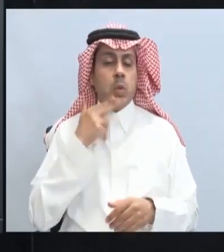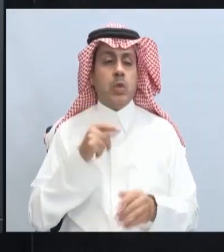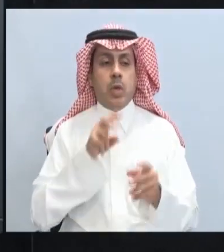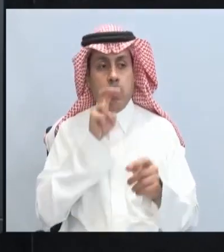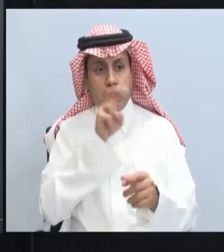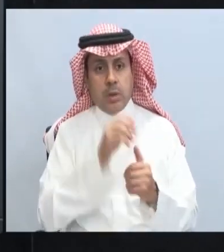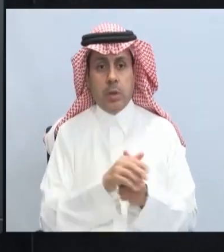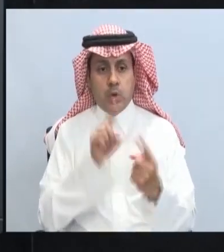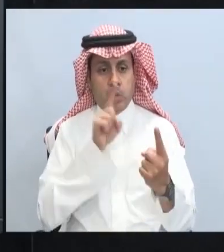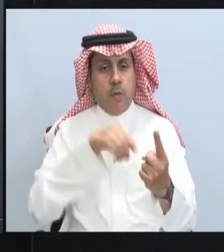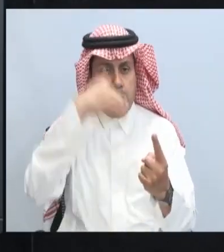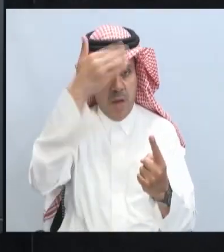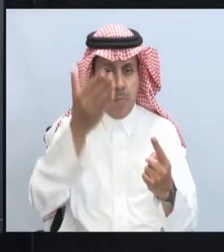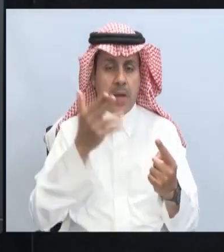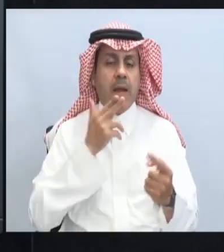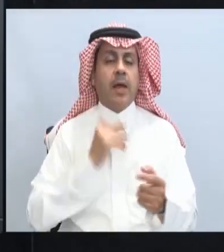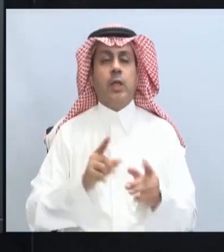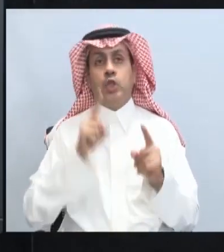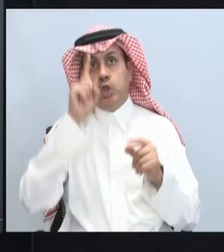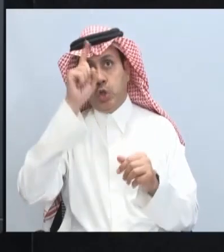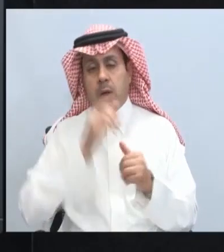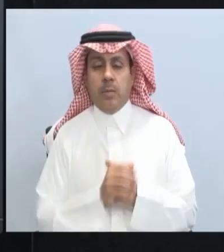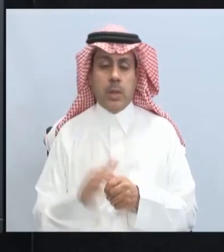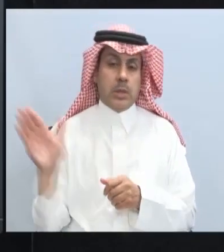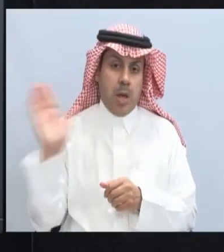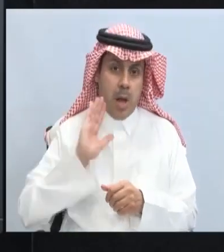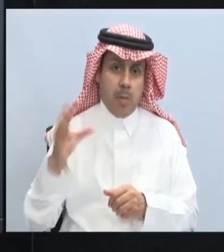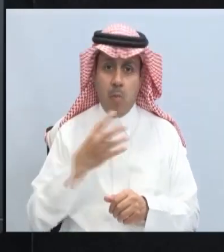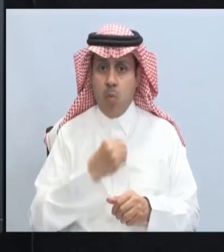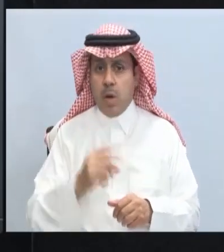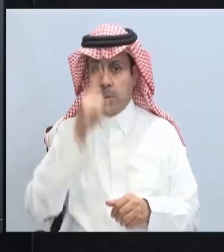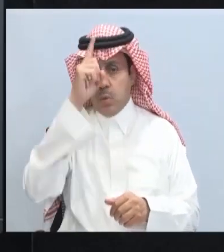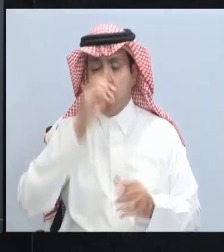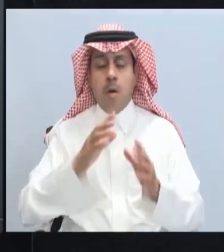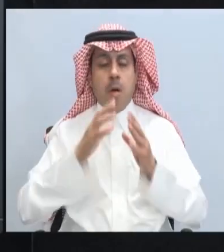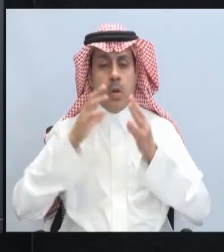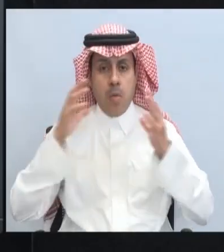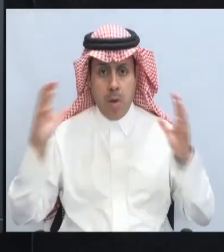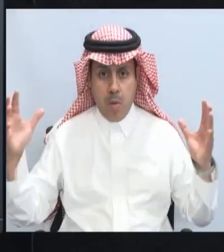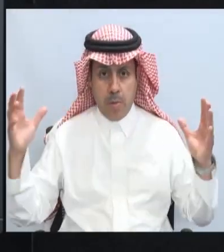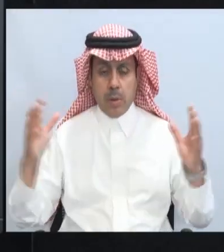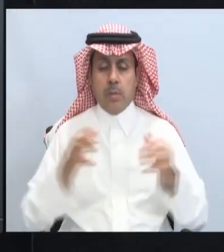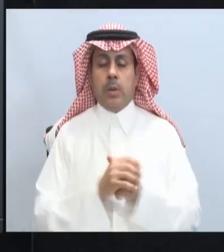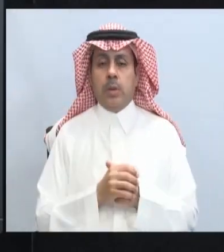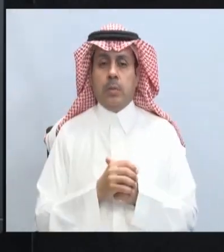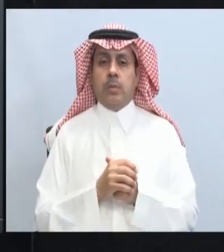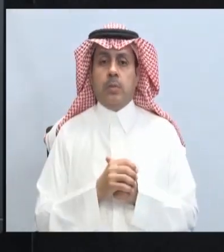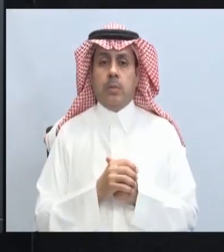المشاهده القاكم على خير باذن الله تعالى والسلام عليكم ورحمه الله تعالى